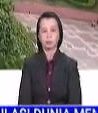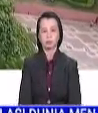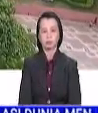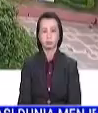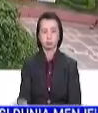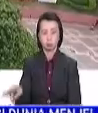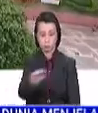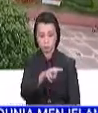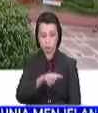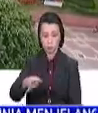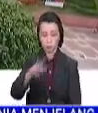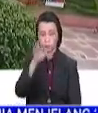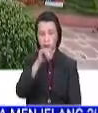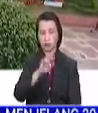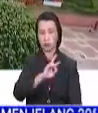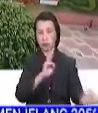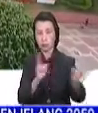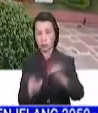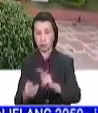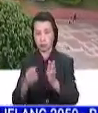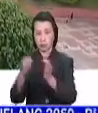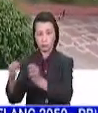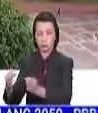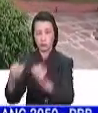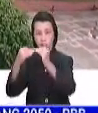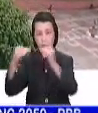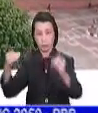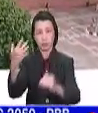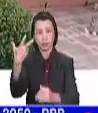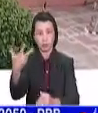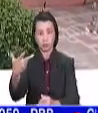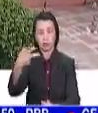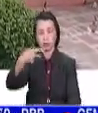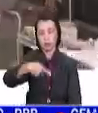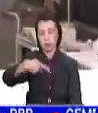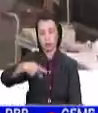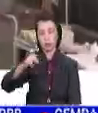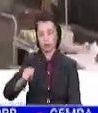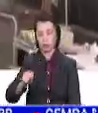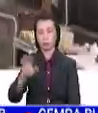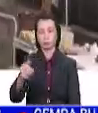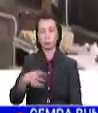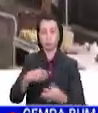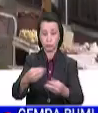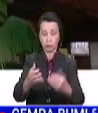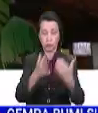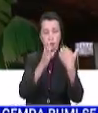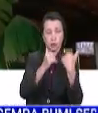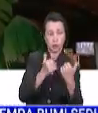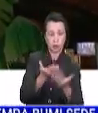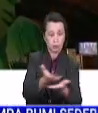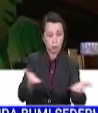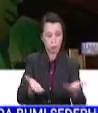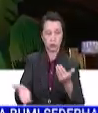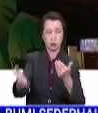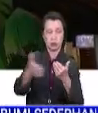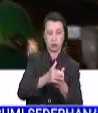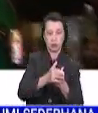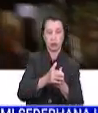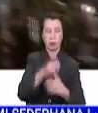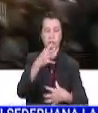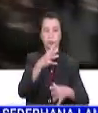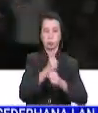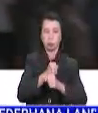memandangkan wakil kini beralih ke fasa tiga penahan pemilihan negara BPN ia memberi harapan untuk mereka kembali